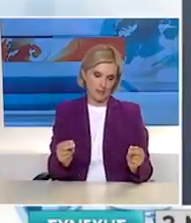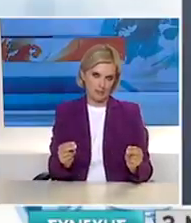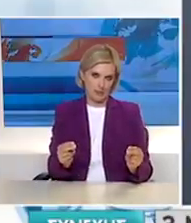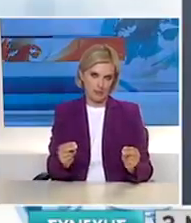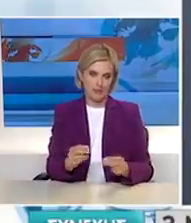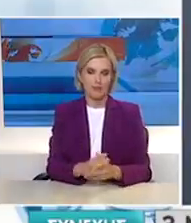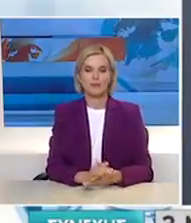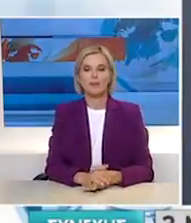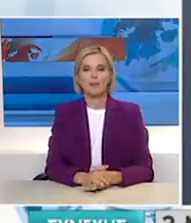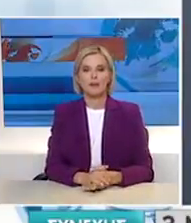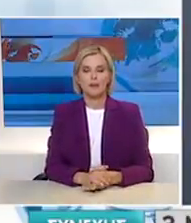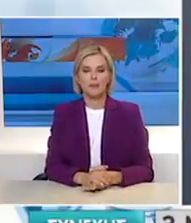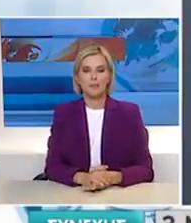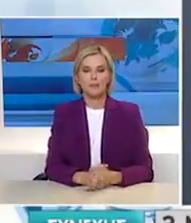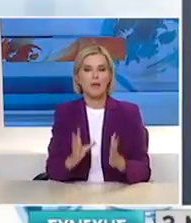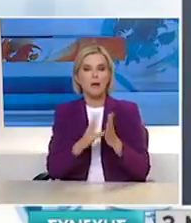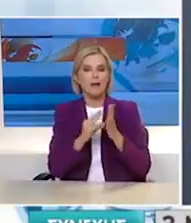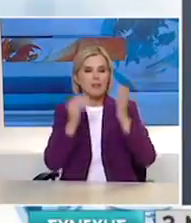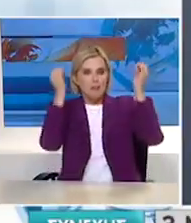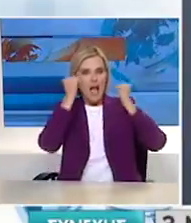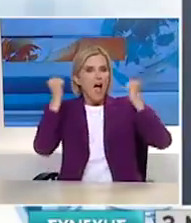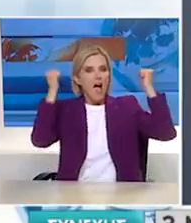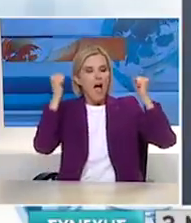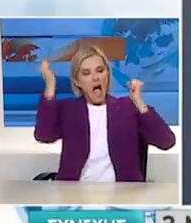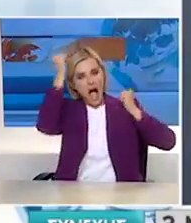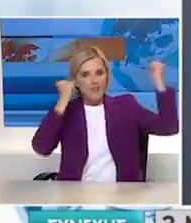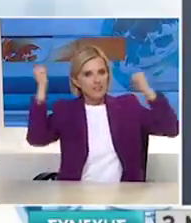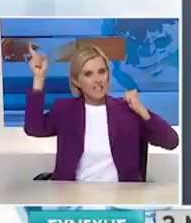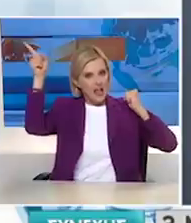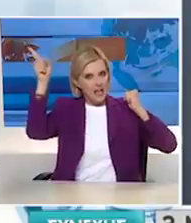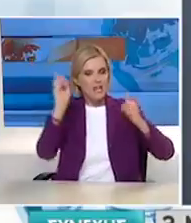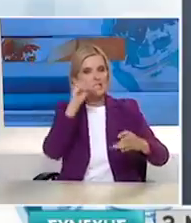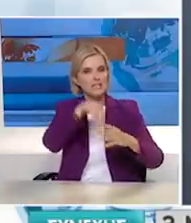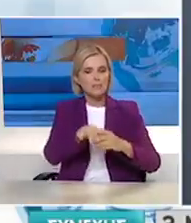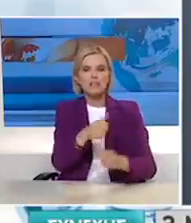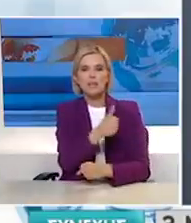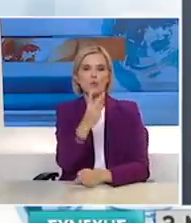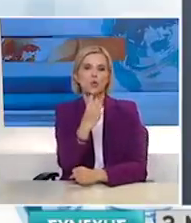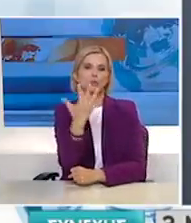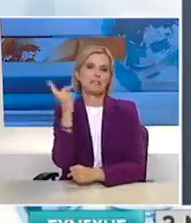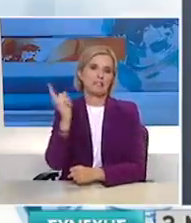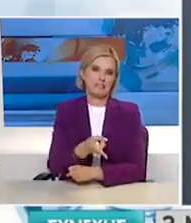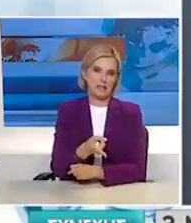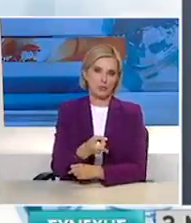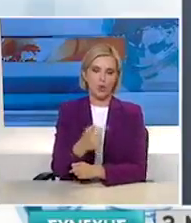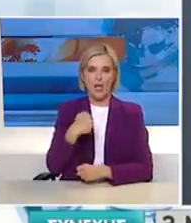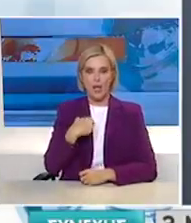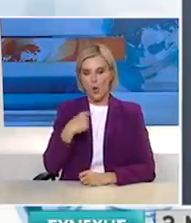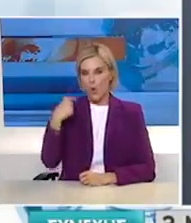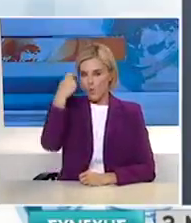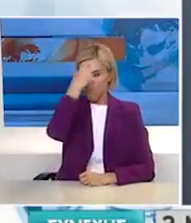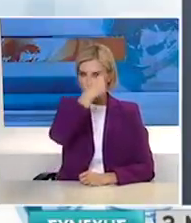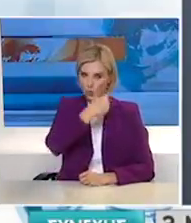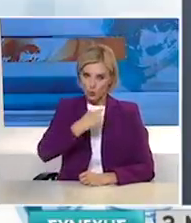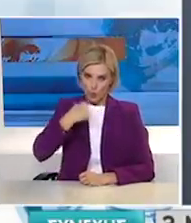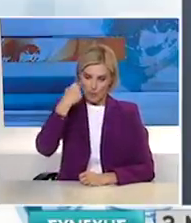Ας πούμε, στην Αυστραλία, για παράδειγμα, 25% συμμετείχε σε αυτές τις εφαρμογές. Ο τρόπος που εγώ το βλέπω προσωπικά, δεν το έχουμε συζητήσει στην